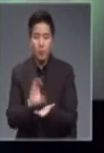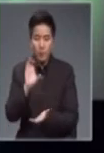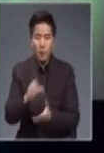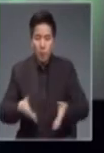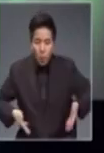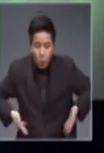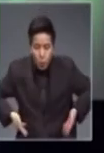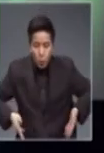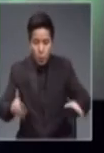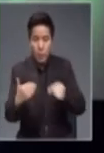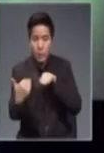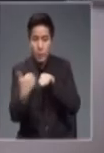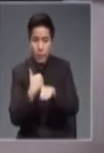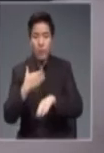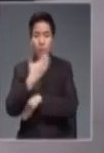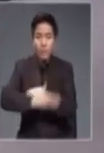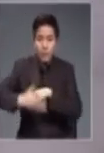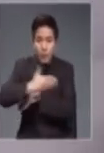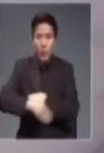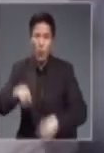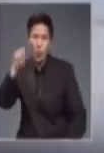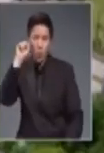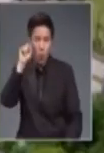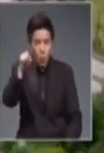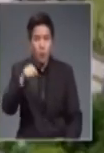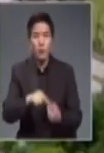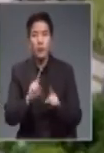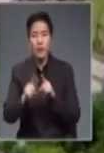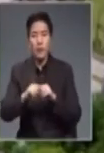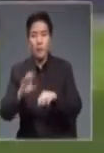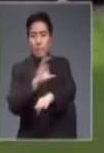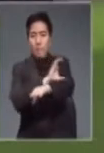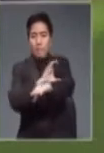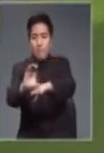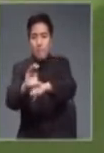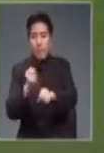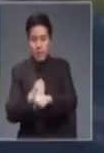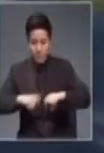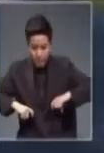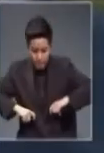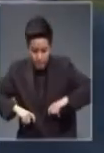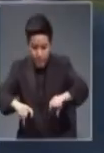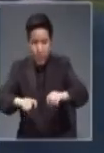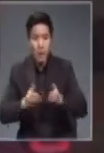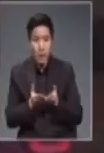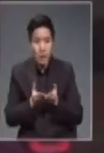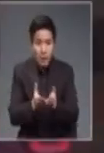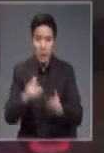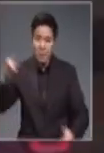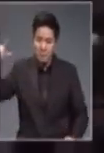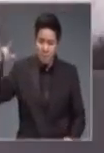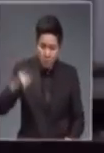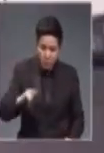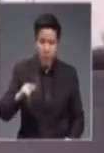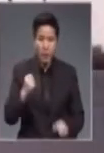ลือเพียง3ขั้นตอนใช้เวลาเพียง2วันและลดค่าใช้จ่ายของผู้ประกอบการจากเดิม 6,600 บาทเหลือเพียง 5,800 บาท